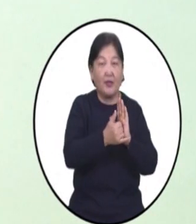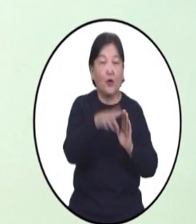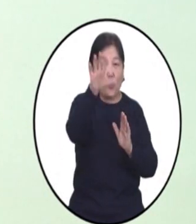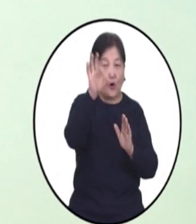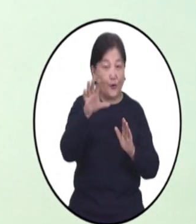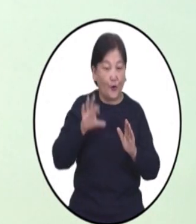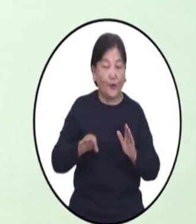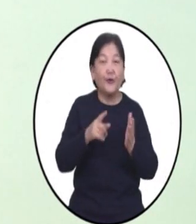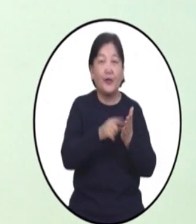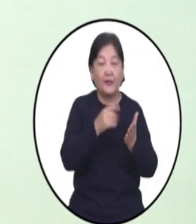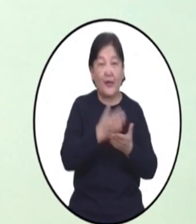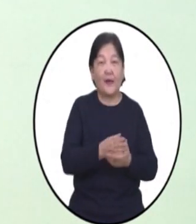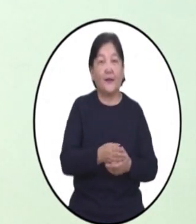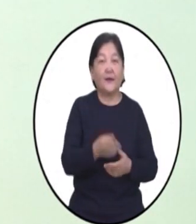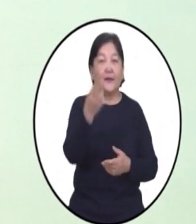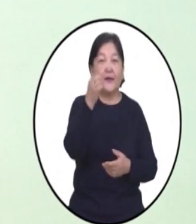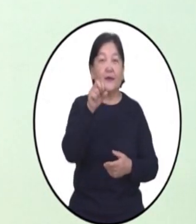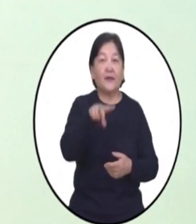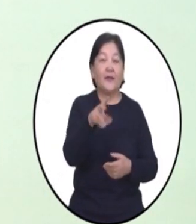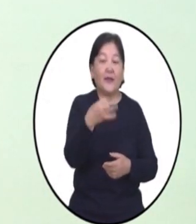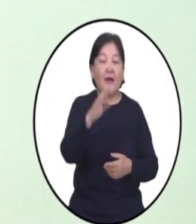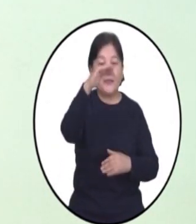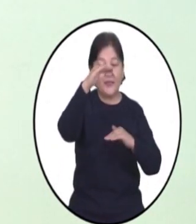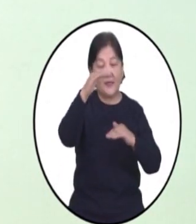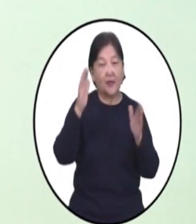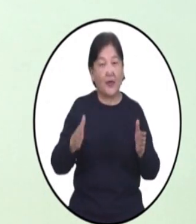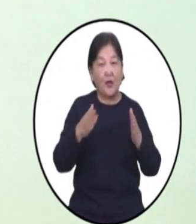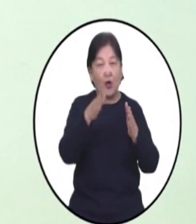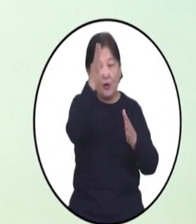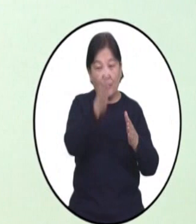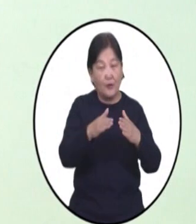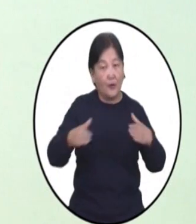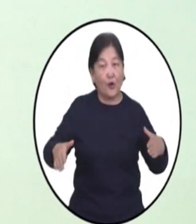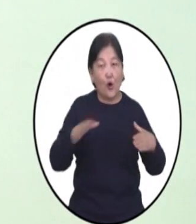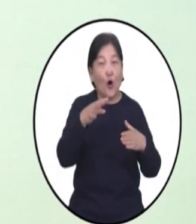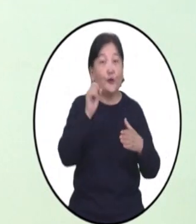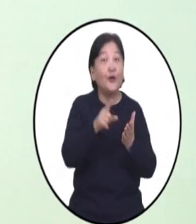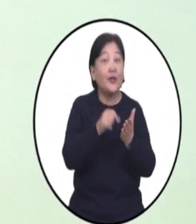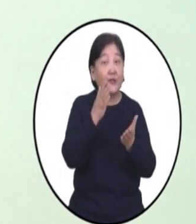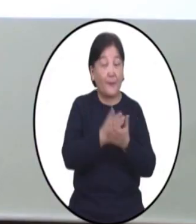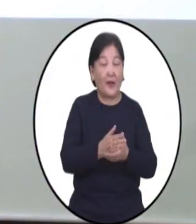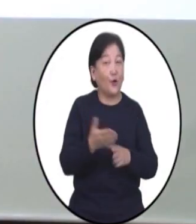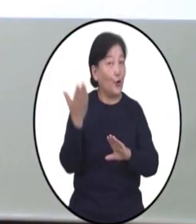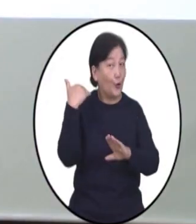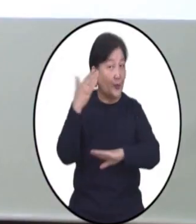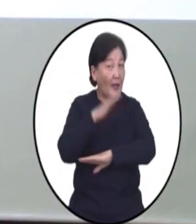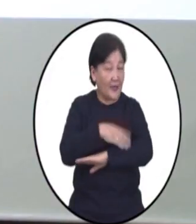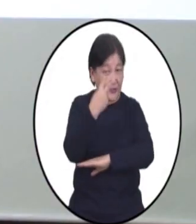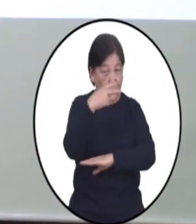утгын далайц нэг олох шаардлагатай. Хоёрдугаарт нь та бүхэн бол өмнөх ангиас медиан